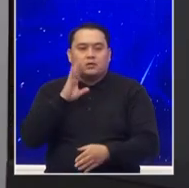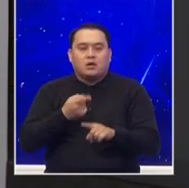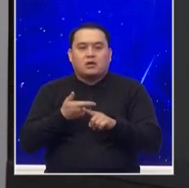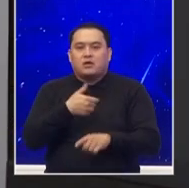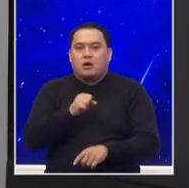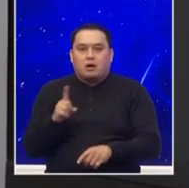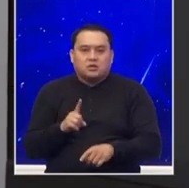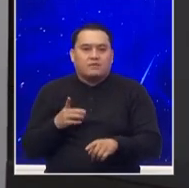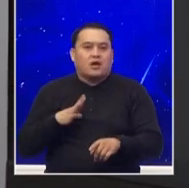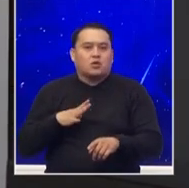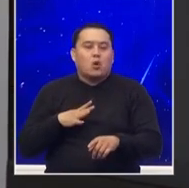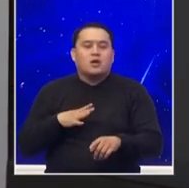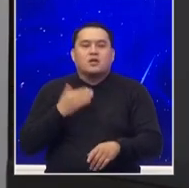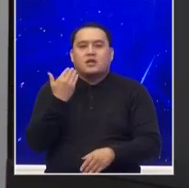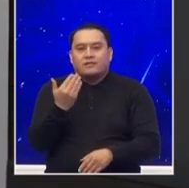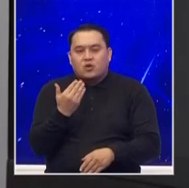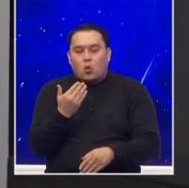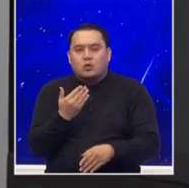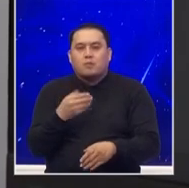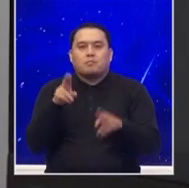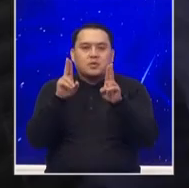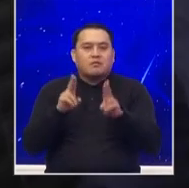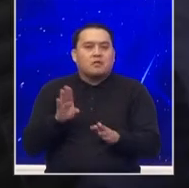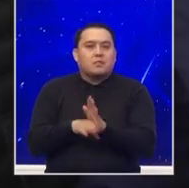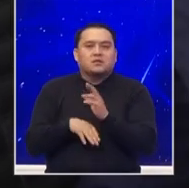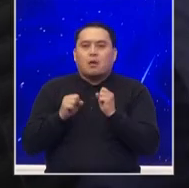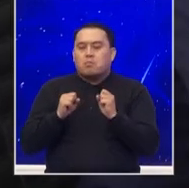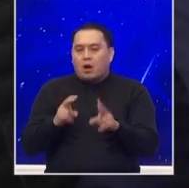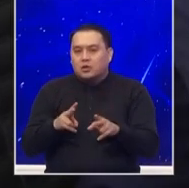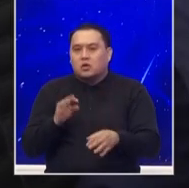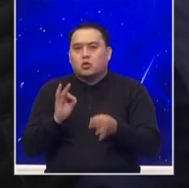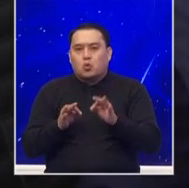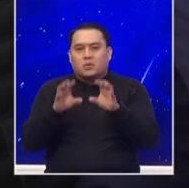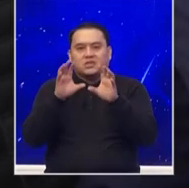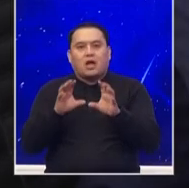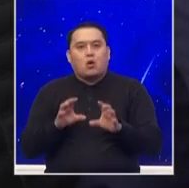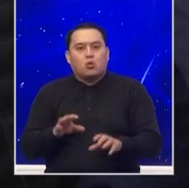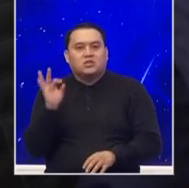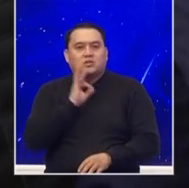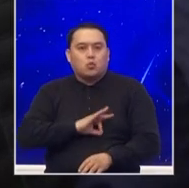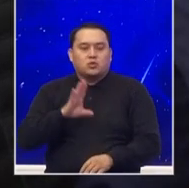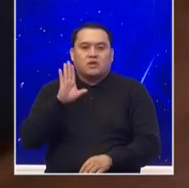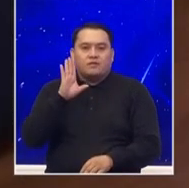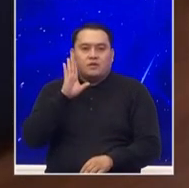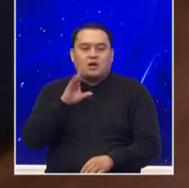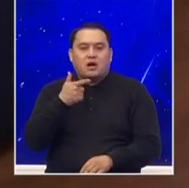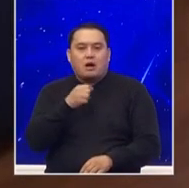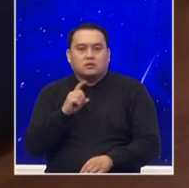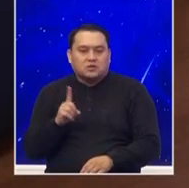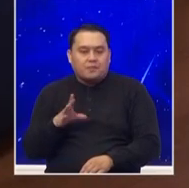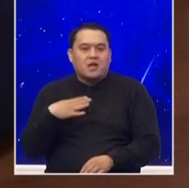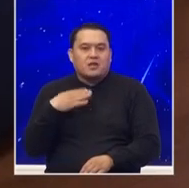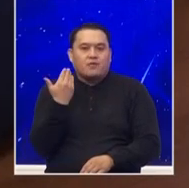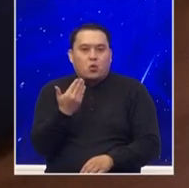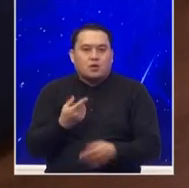газоснабжению. Зачастую именно в них, вопреки правилам пожаробезопасности и нормам закона, используются газовые баллоны. В условиях